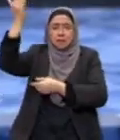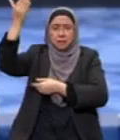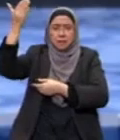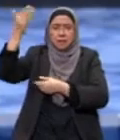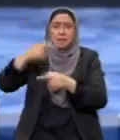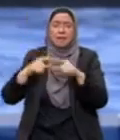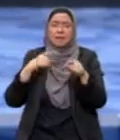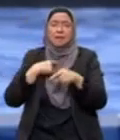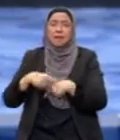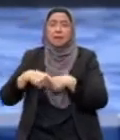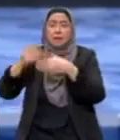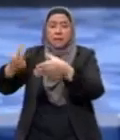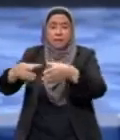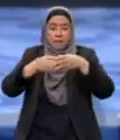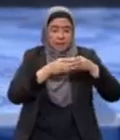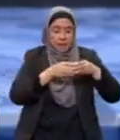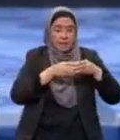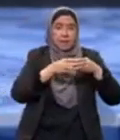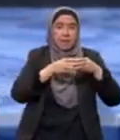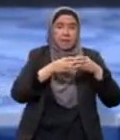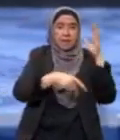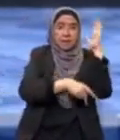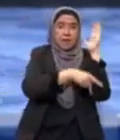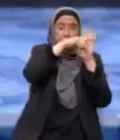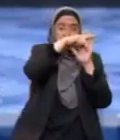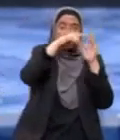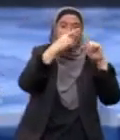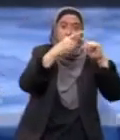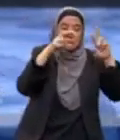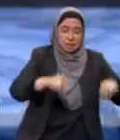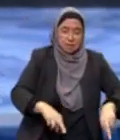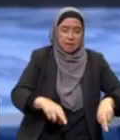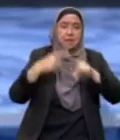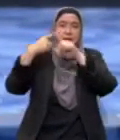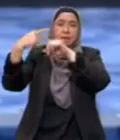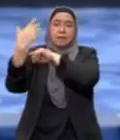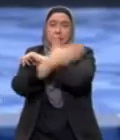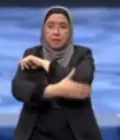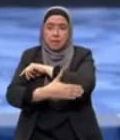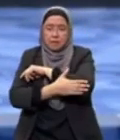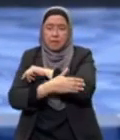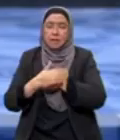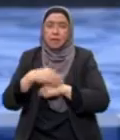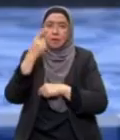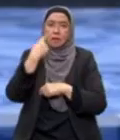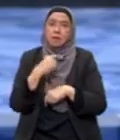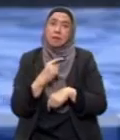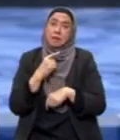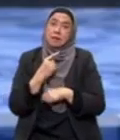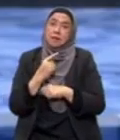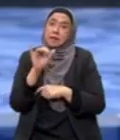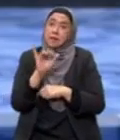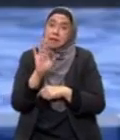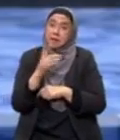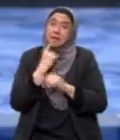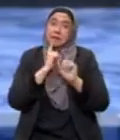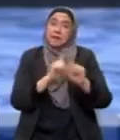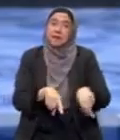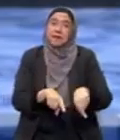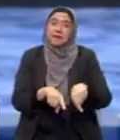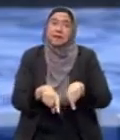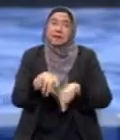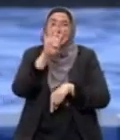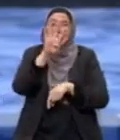negara tapi untuk menjawab soalan empat soalan dalam satu oleh yang berhormat saya ingin menyatakan antara peranan yang paling penting dalam